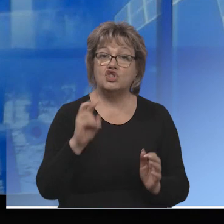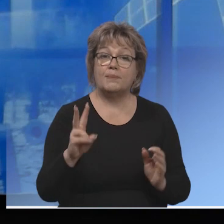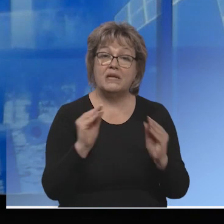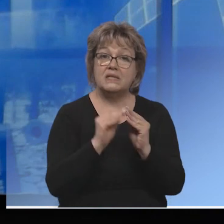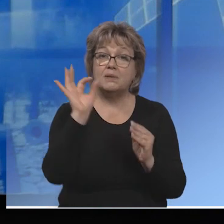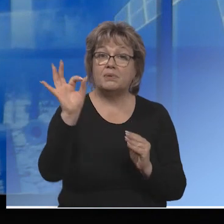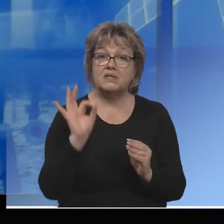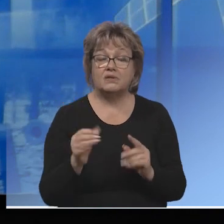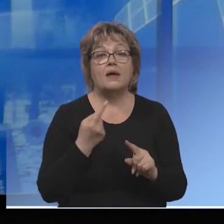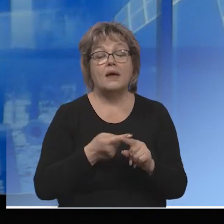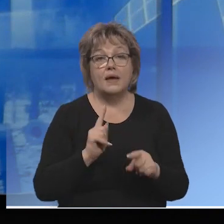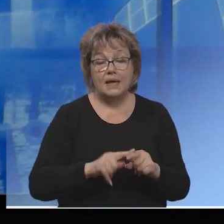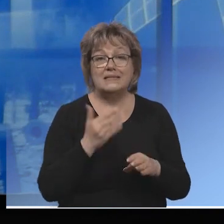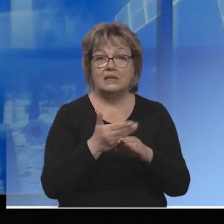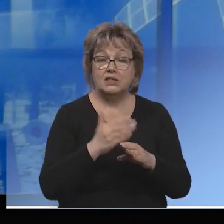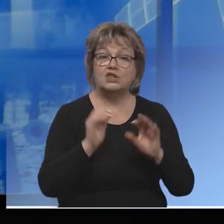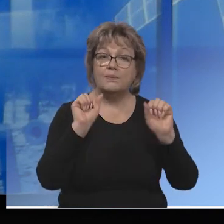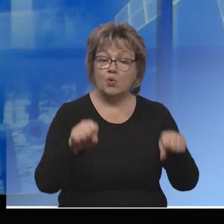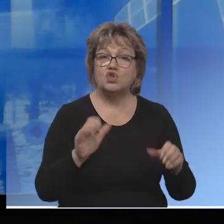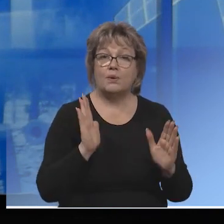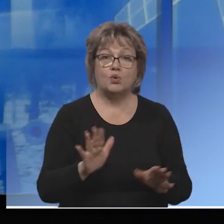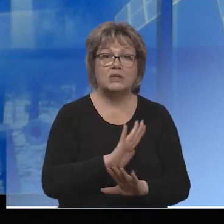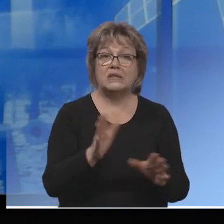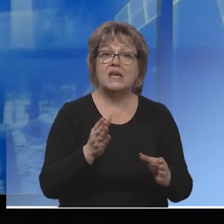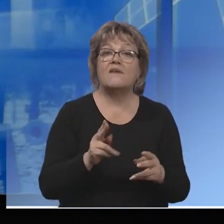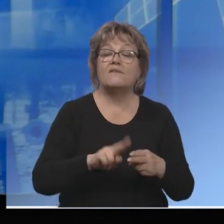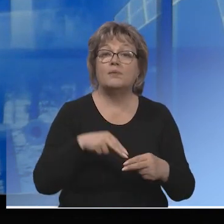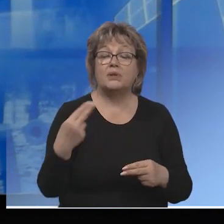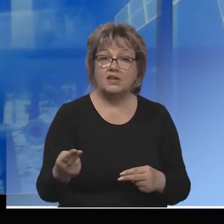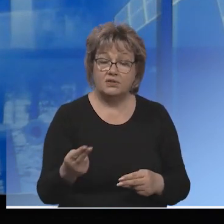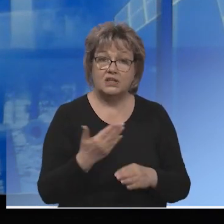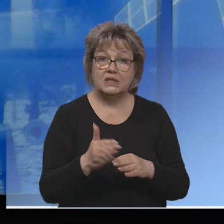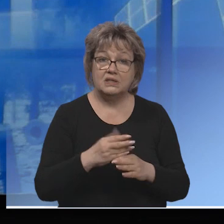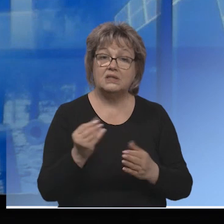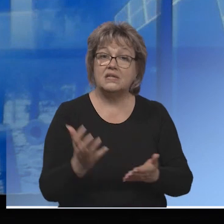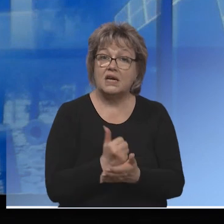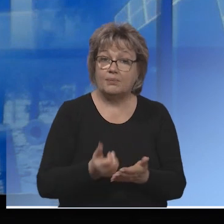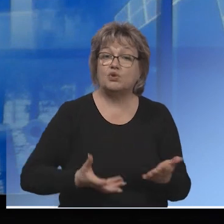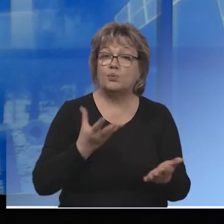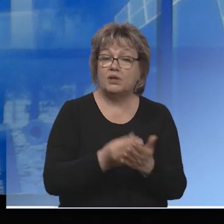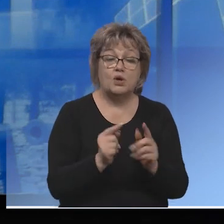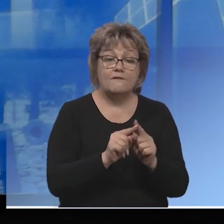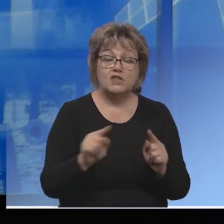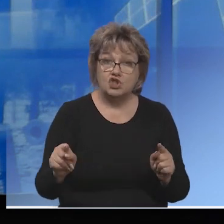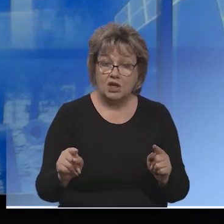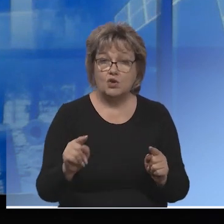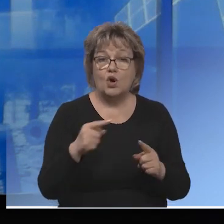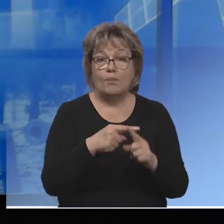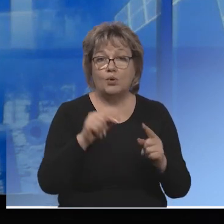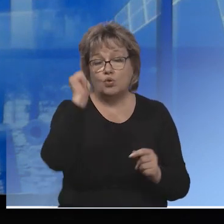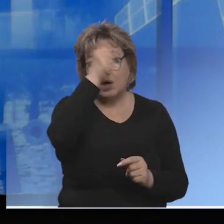на 10%, то эти кредиты можно будет не выплачивать. Речь идет о кредитах на заработную плату в течение